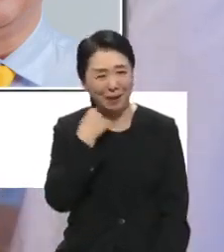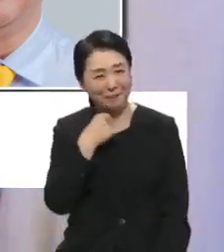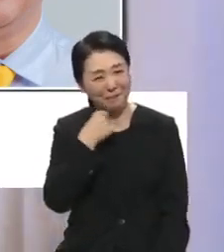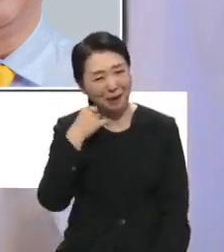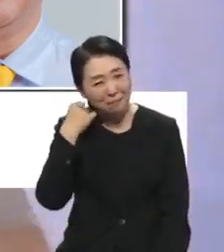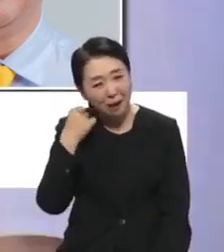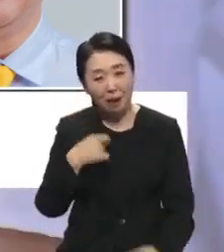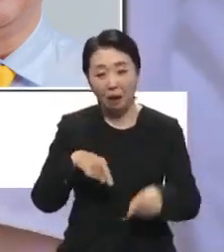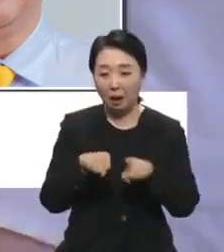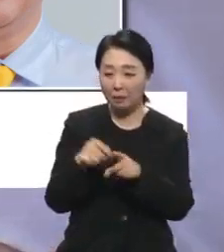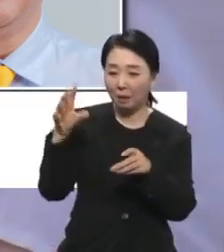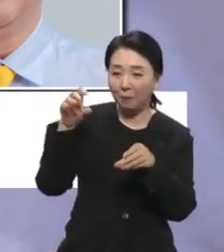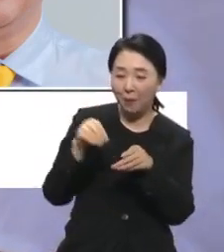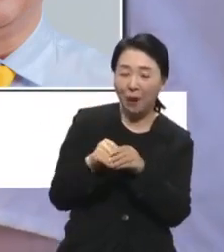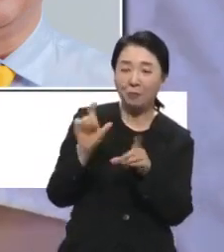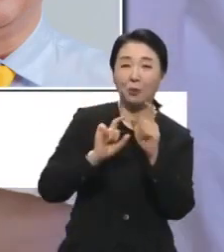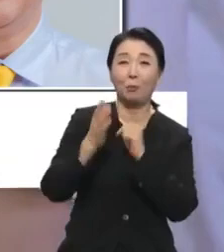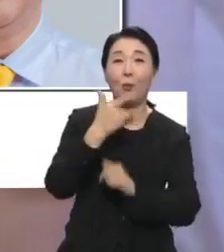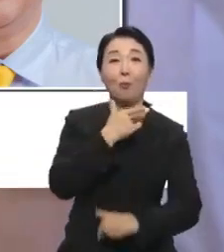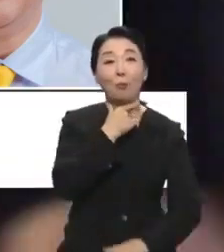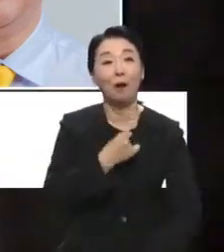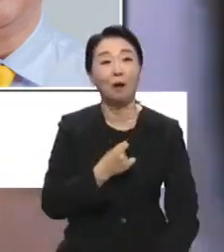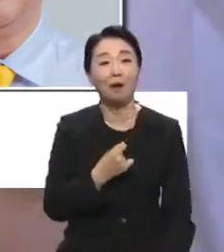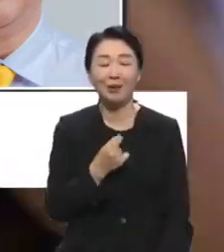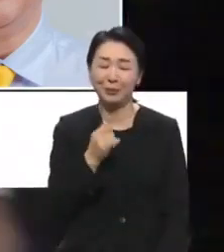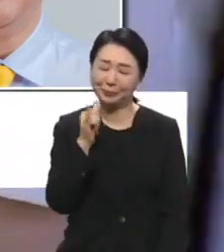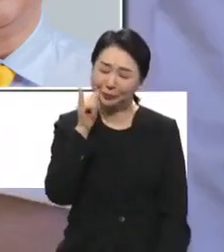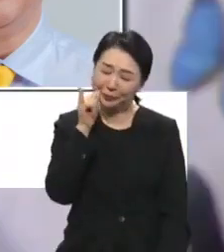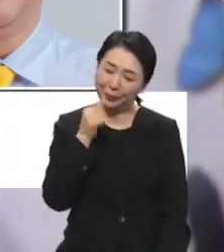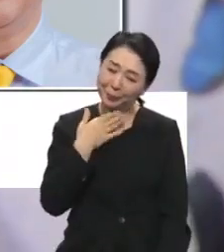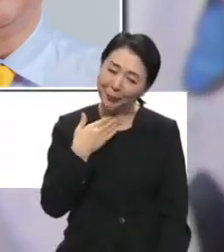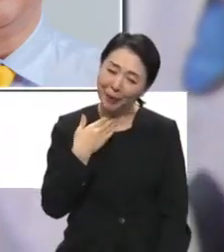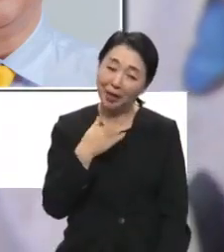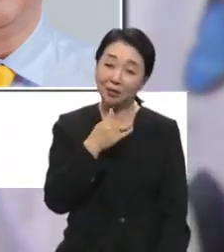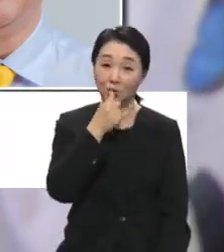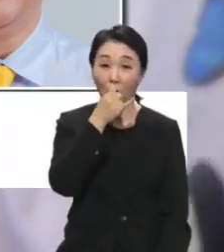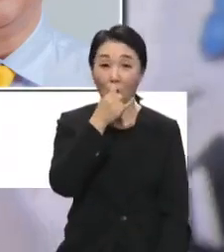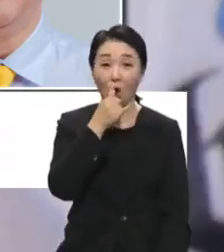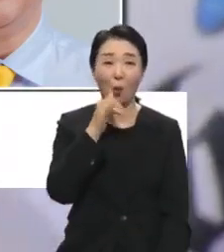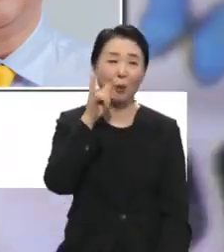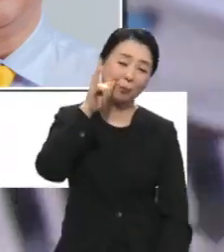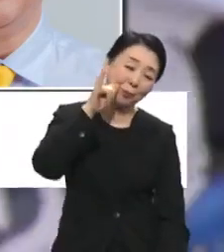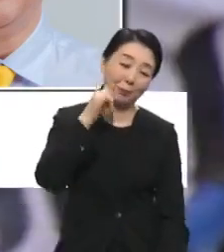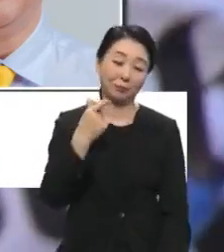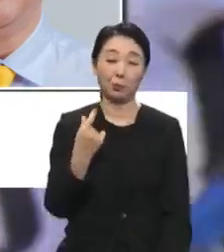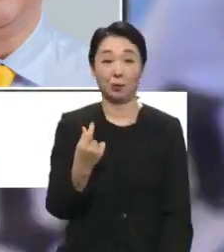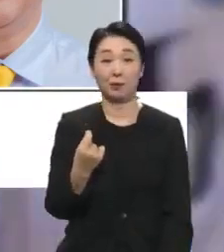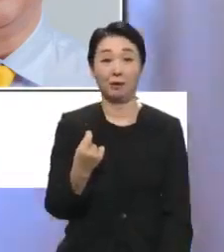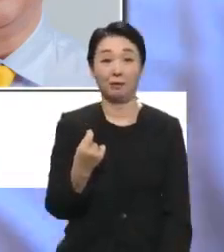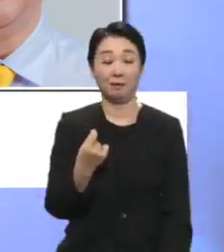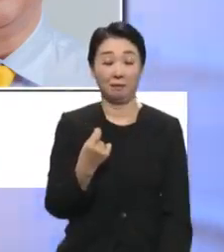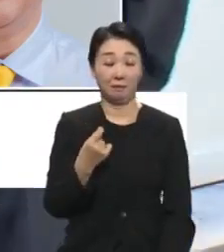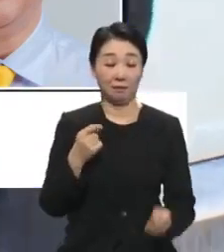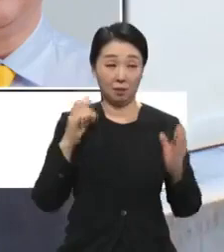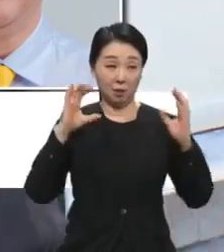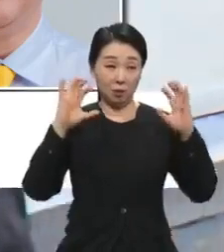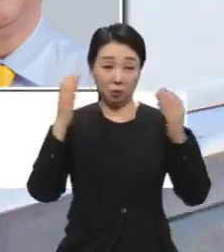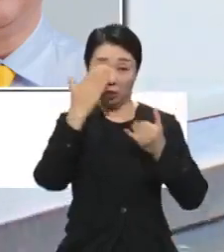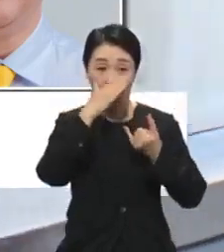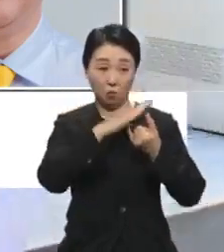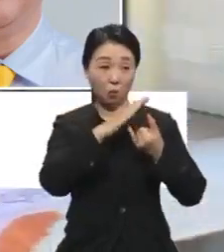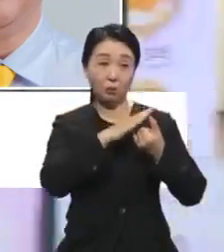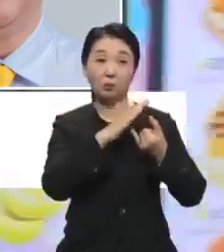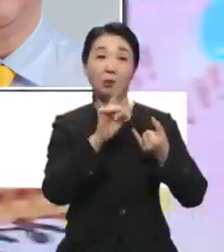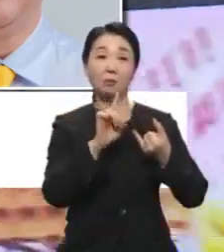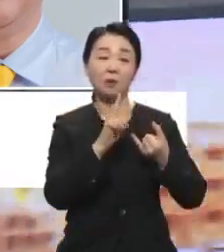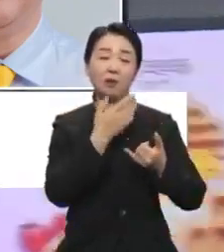것까지 곁들이면 더 땡기고 그러는데 탐닉 증상이 있습니다. 지금 뭐 요즘 말로는 중독 증상인데 소아 청소년 같은 경우는